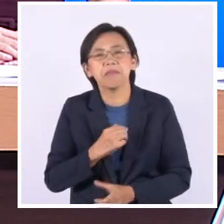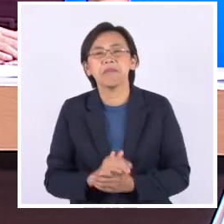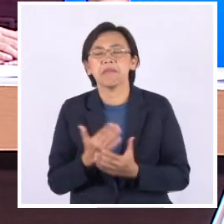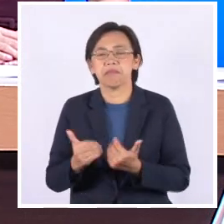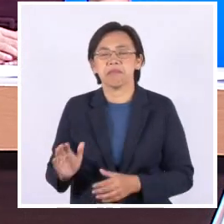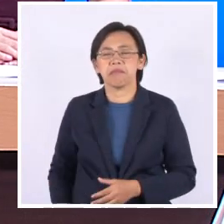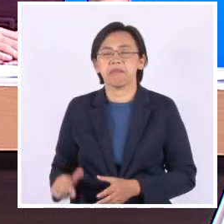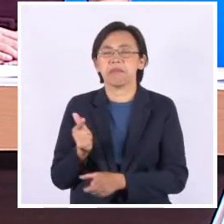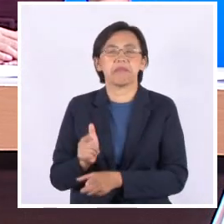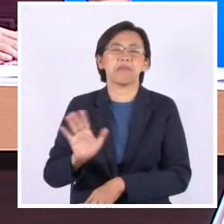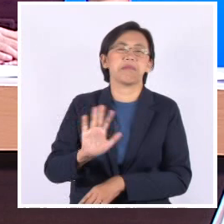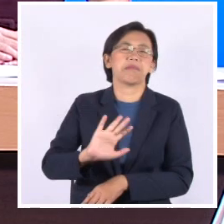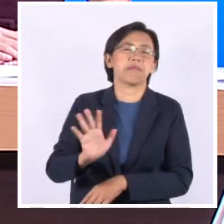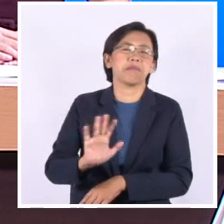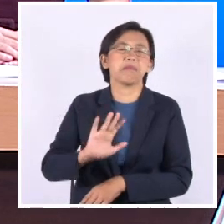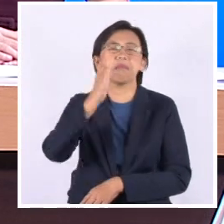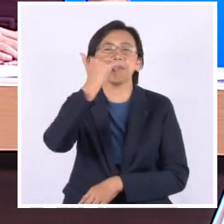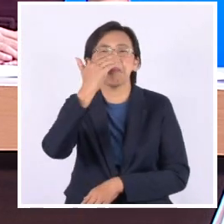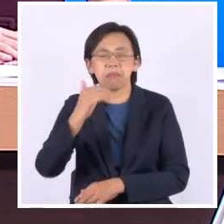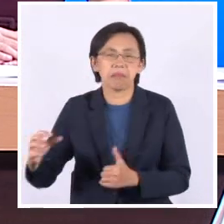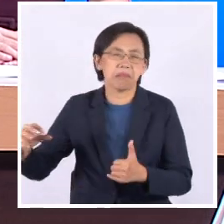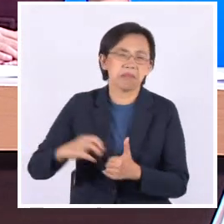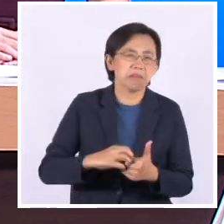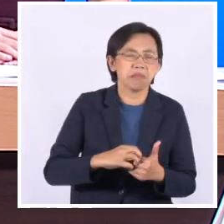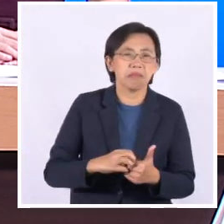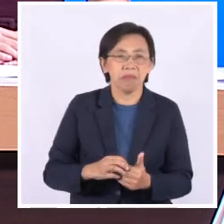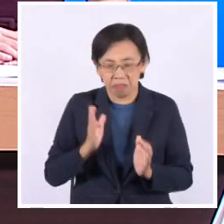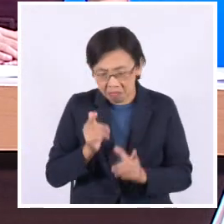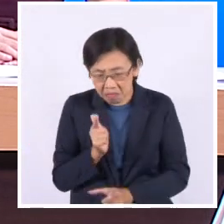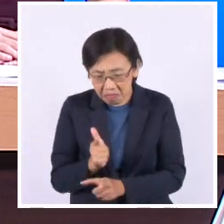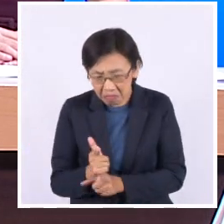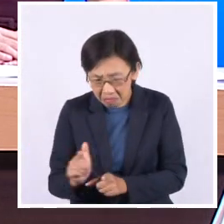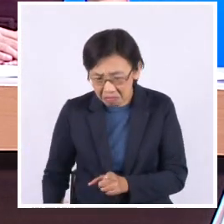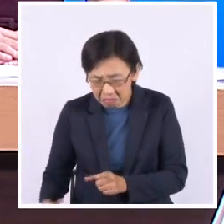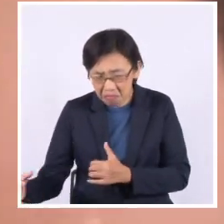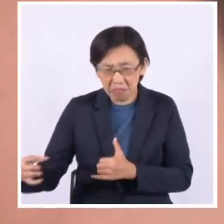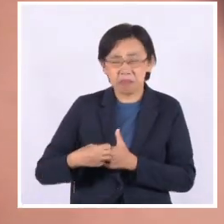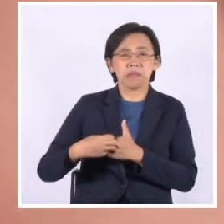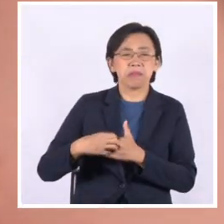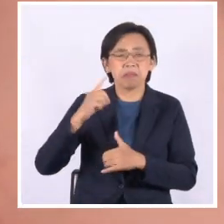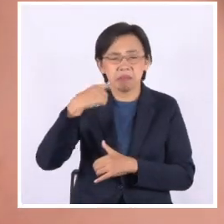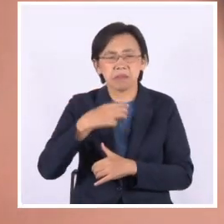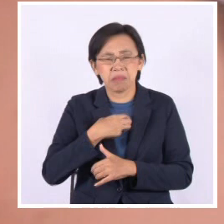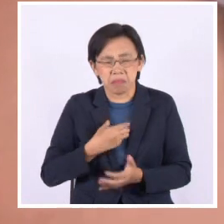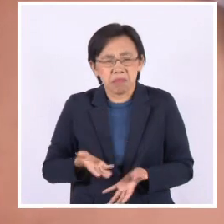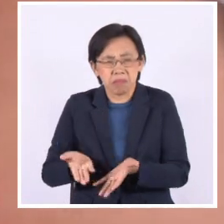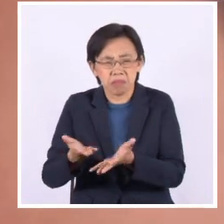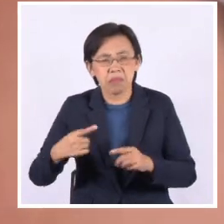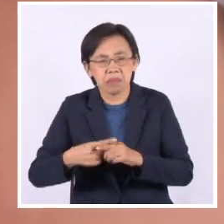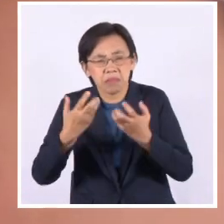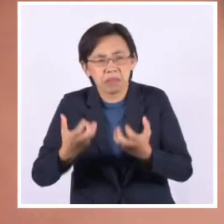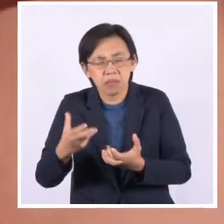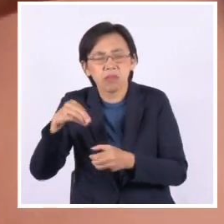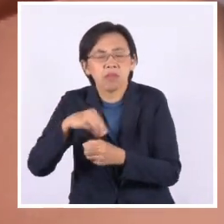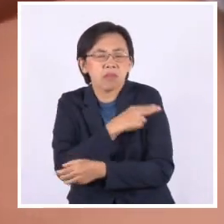าแล้วเลี้ยงไม่ได้แล้วเพราะมันกัดขนาดเป็นเจ้าของยังกัดใครก็ได้ช่วยหน่อยตอนนี้สาหัสอยู่โรงพยาบา